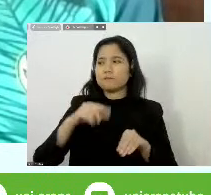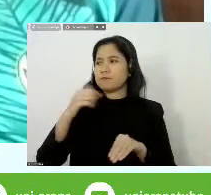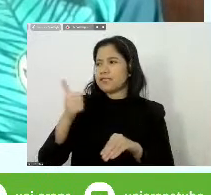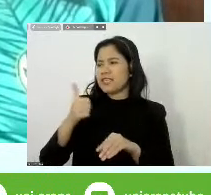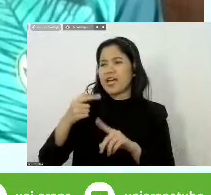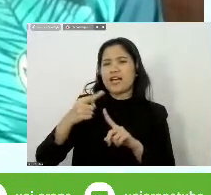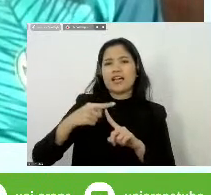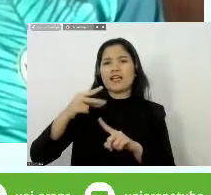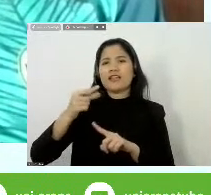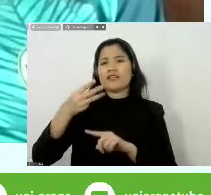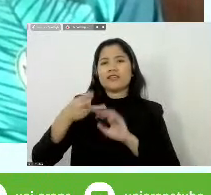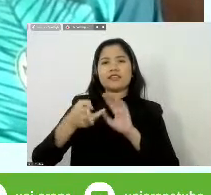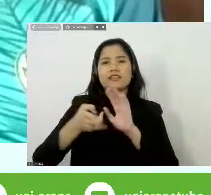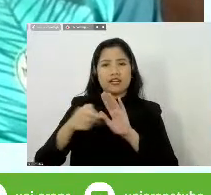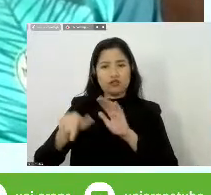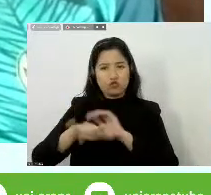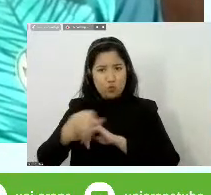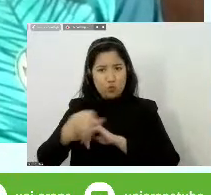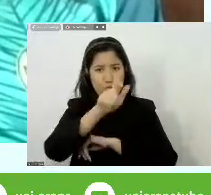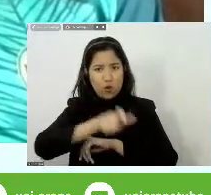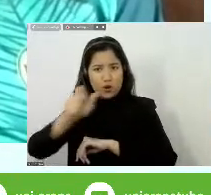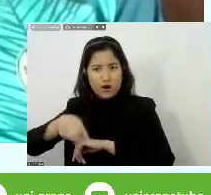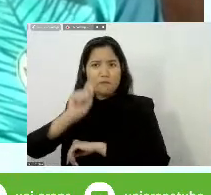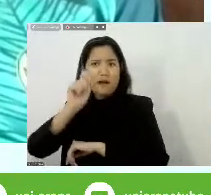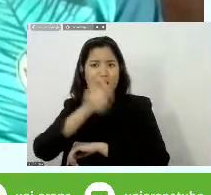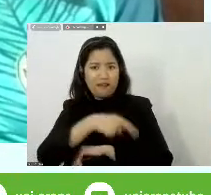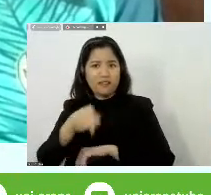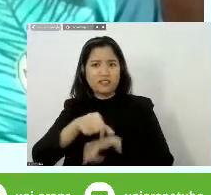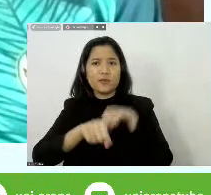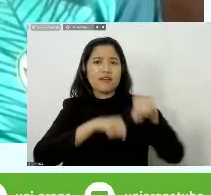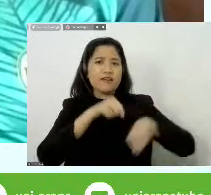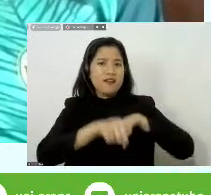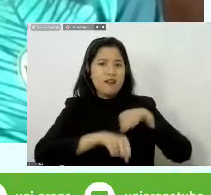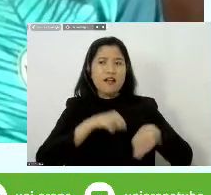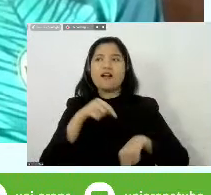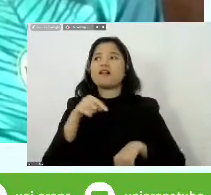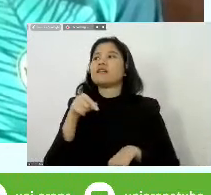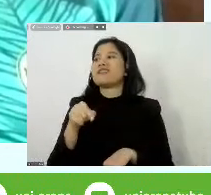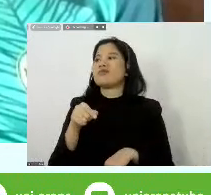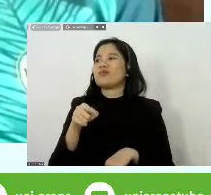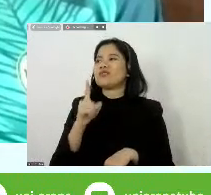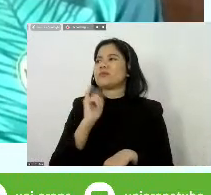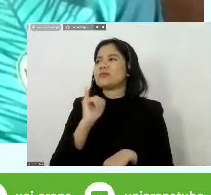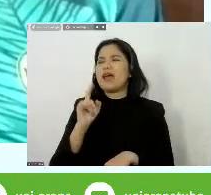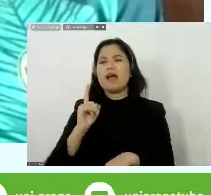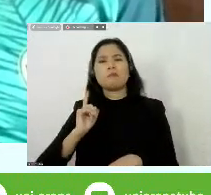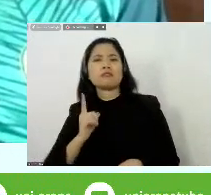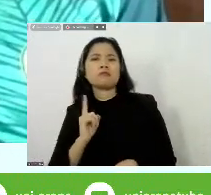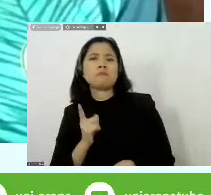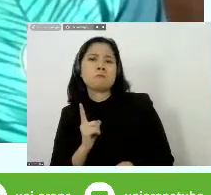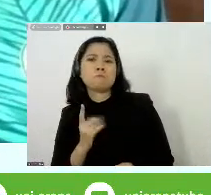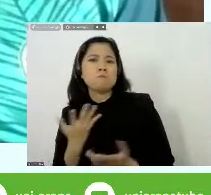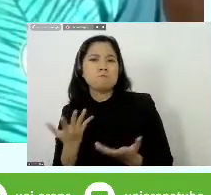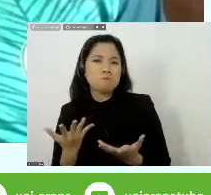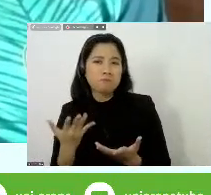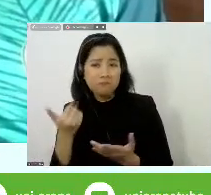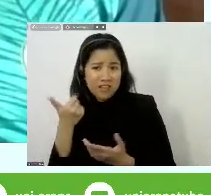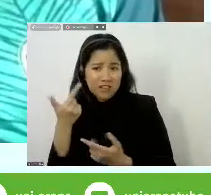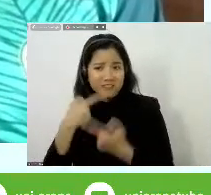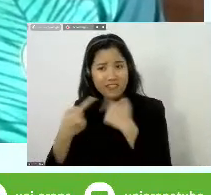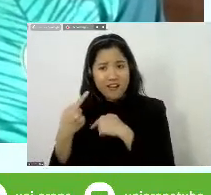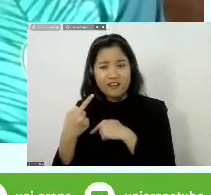lagi nih sepeda jadi semua orang pada pintu sama sepeda ini kira-kira fakturnya basium kalau jadi serius kita